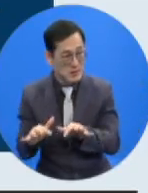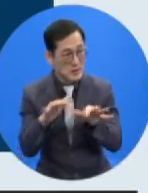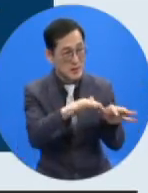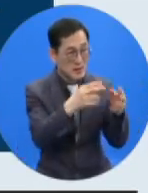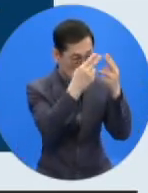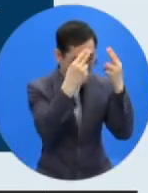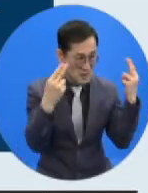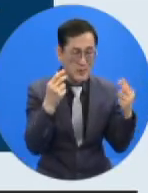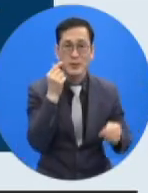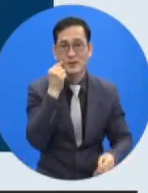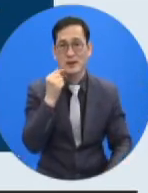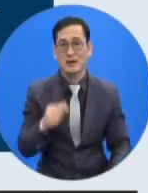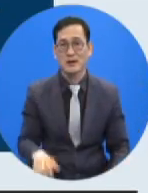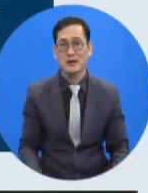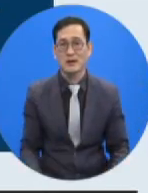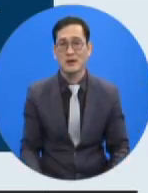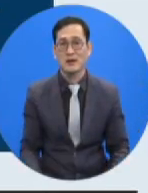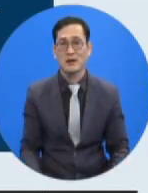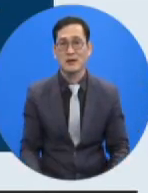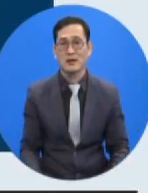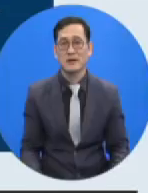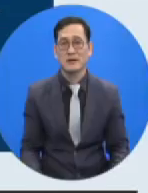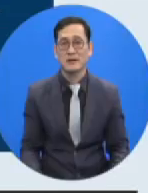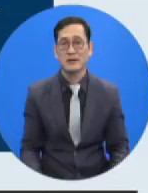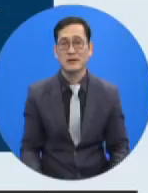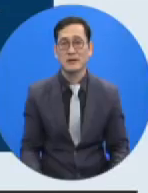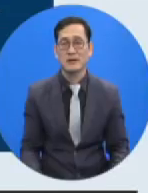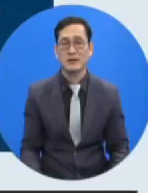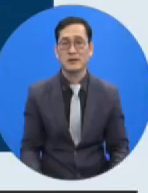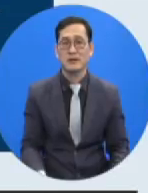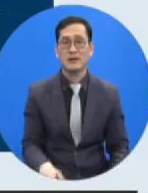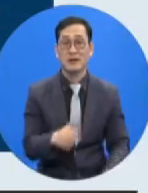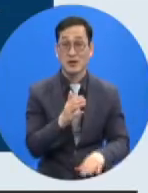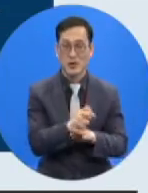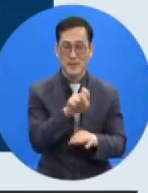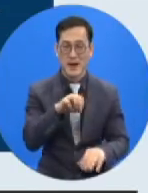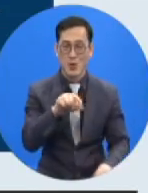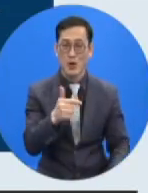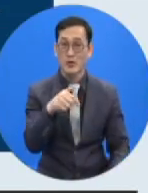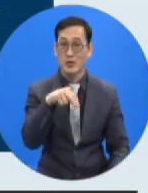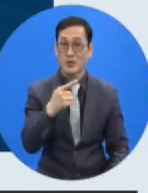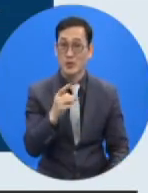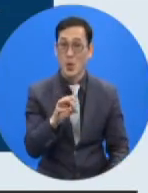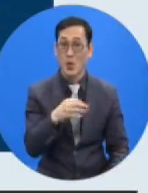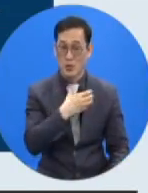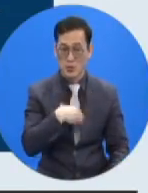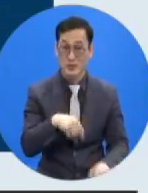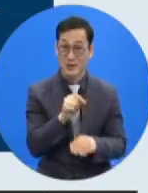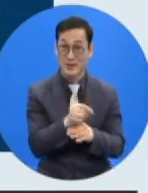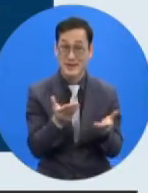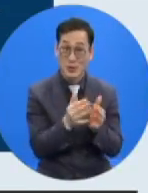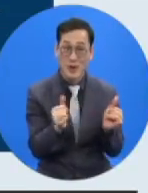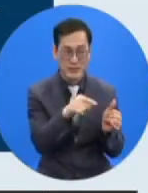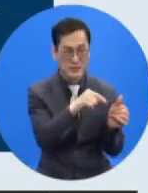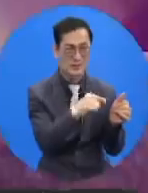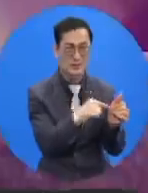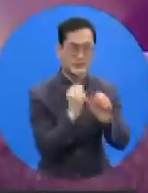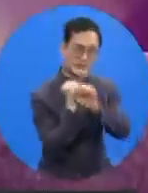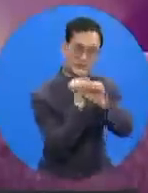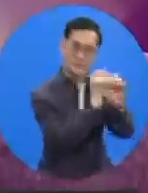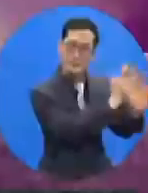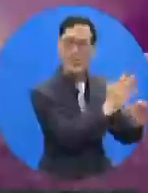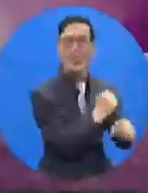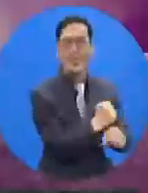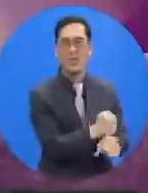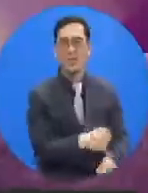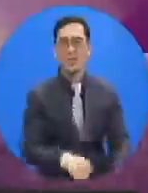그래서 망원동 주민센터 직원들이 인구를 대신 맡았다라는 얘기도 오늘 나오고 있습니다. 장성수 소장님. 네.